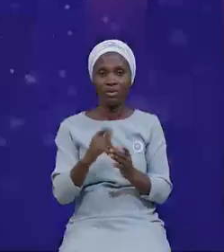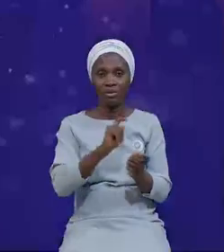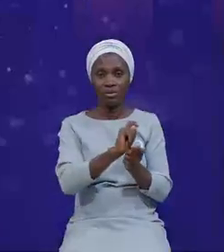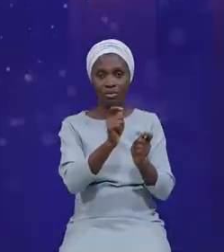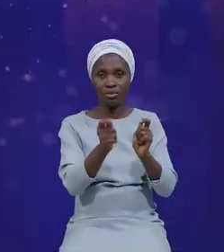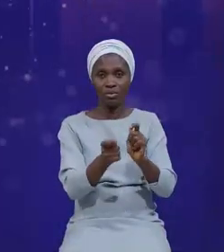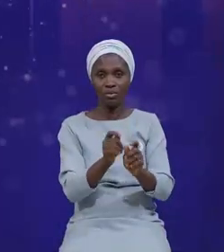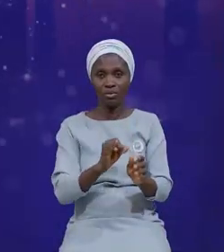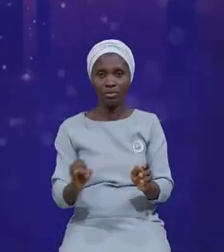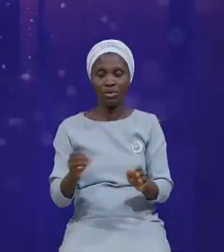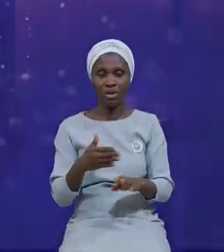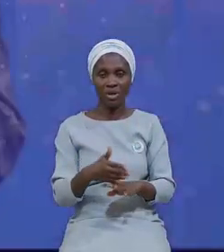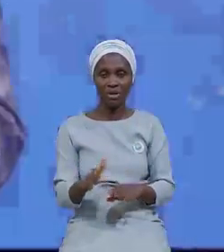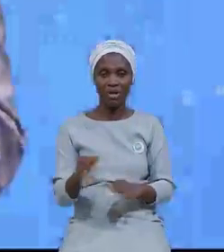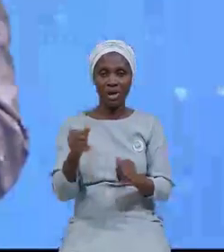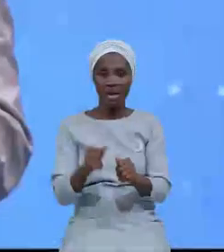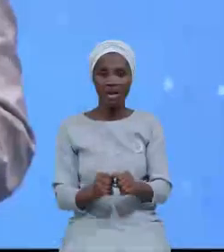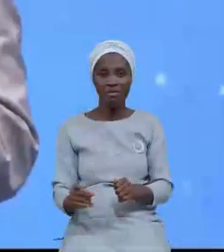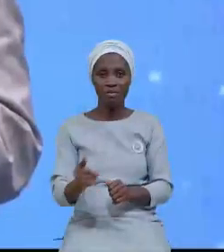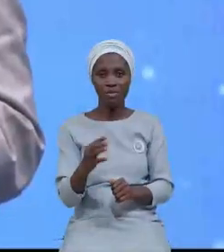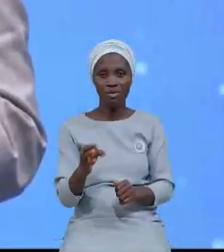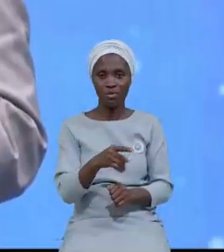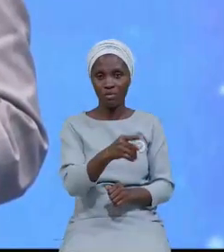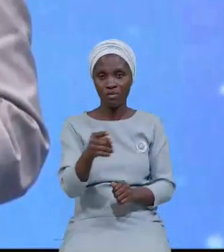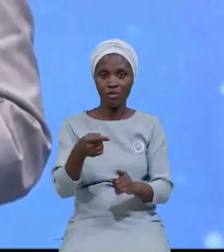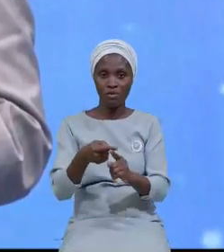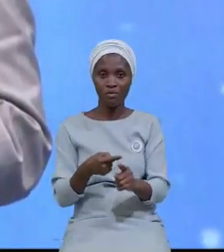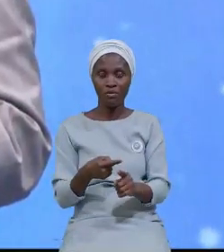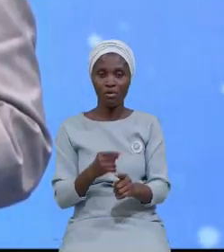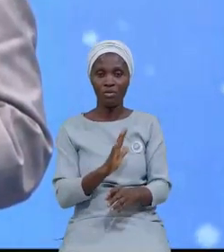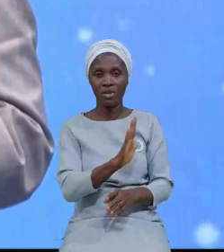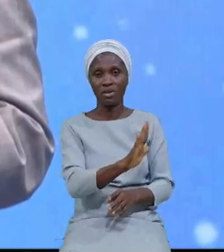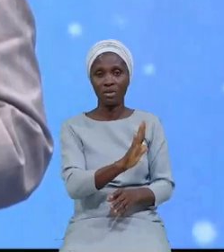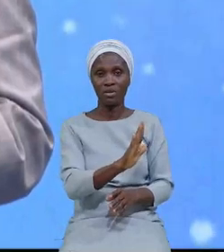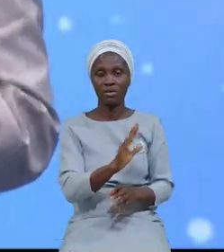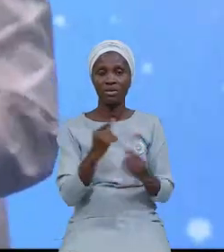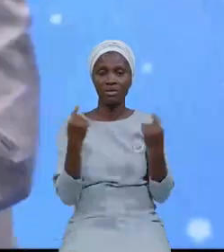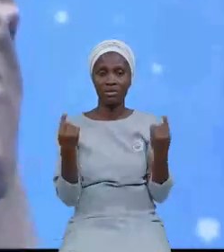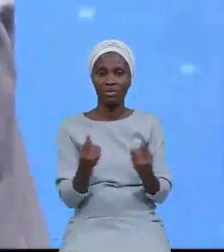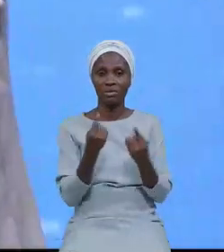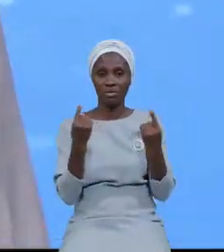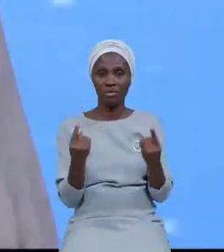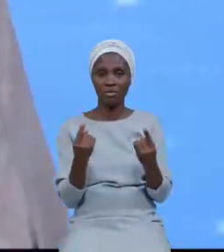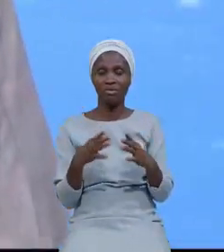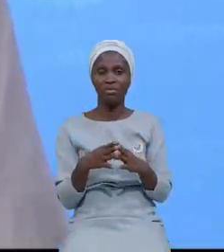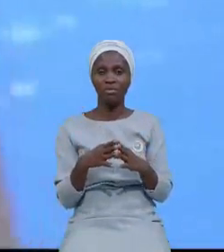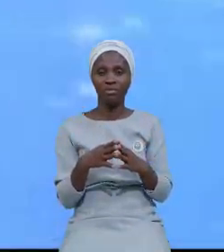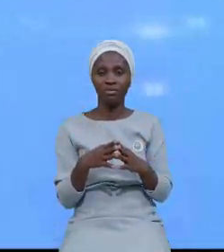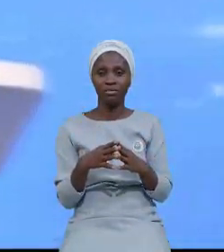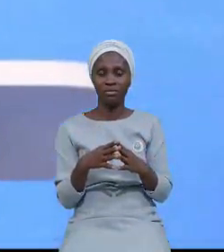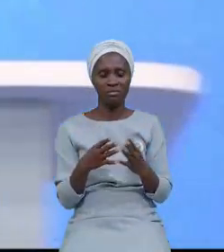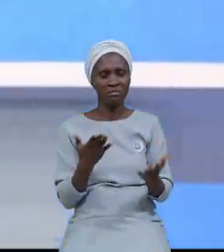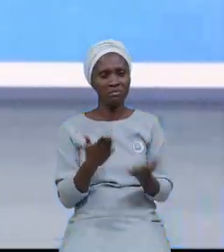verset 26 c'est à VOUS premièrement que Dieu ayant suscité son serviteur l'envoyé pour vous bénir en détournant chacun de